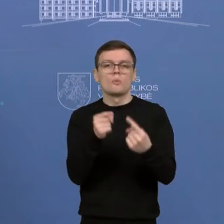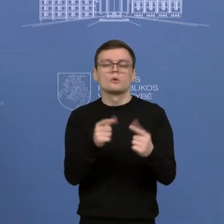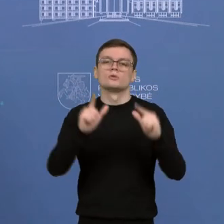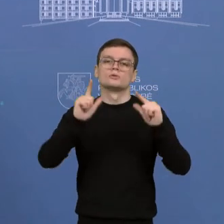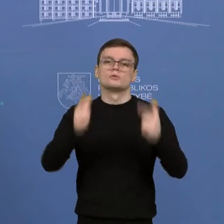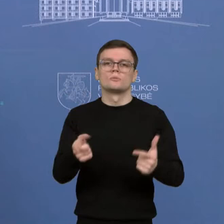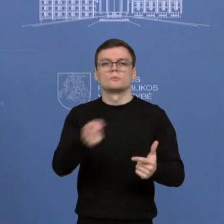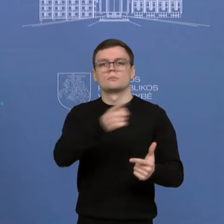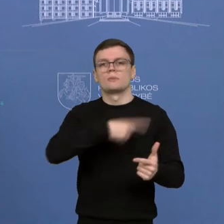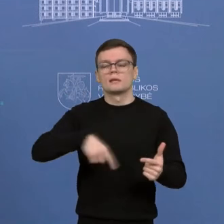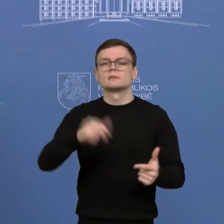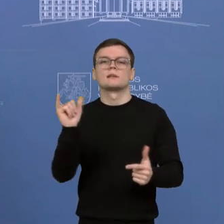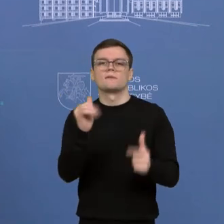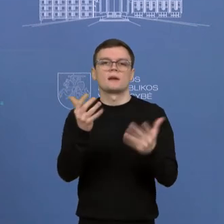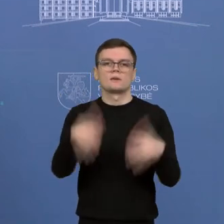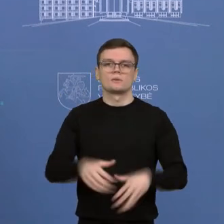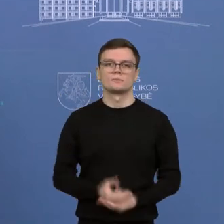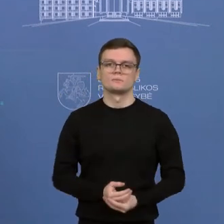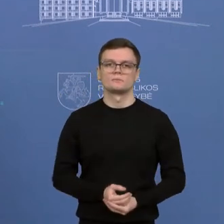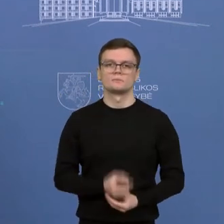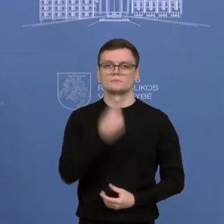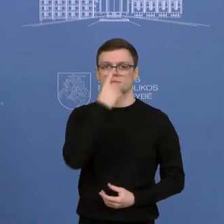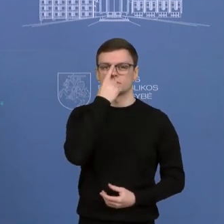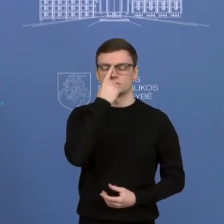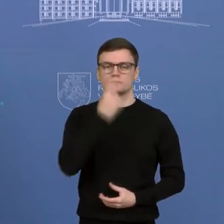tikrai esame įvertinę.